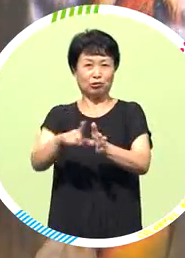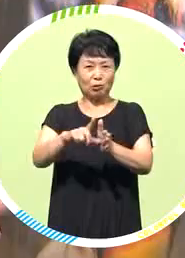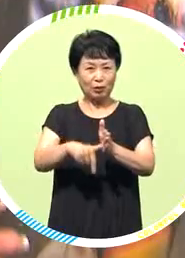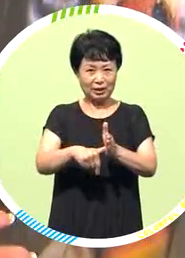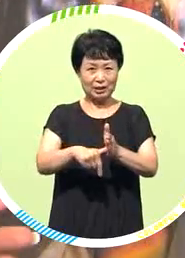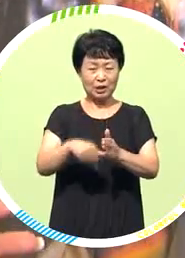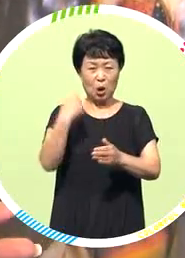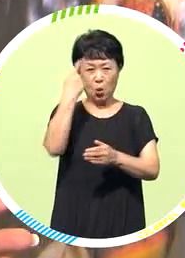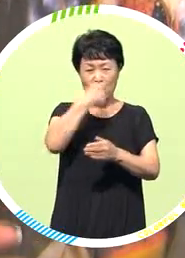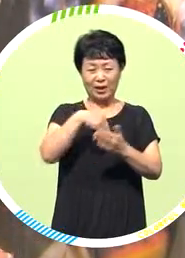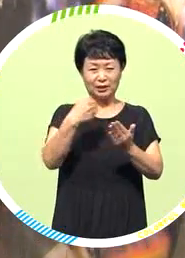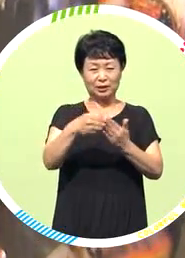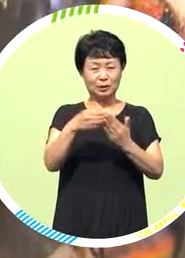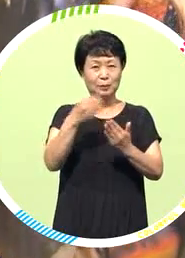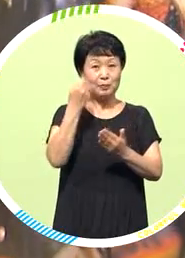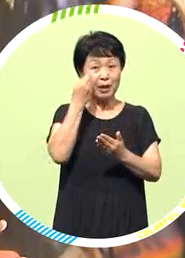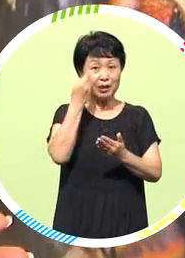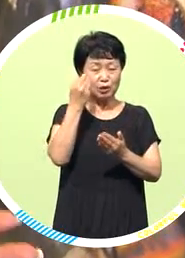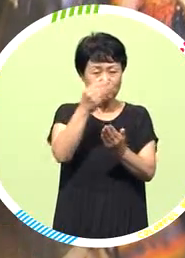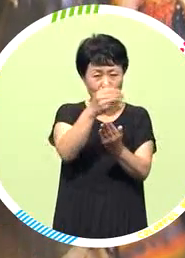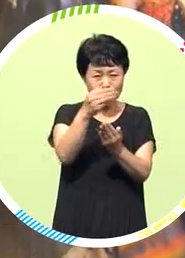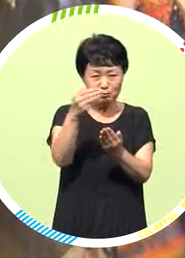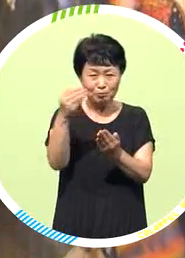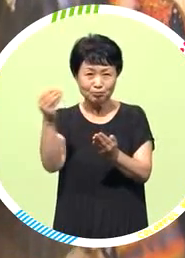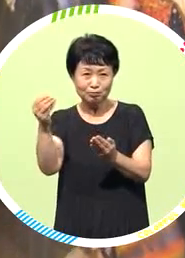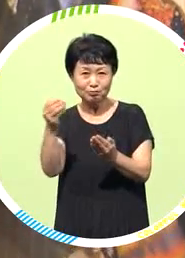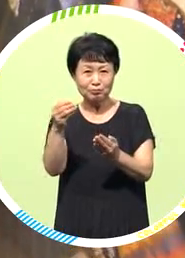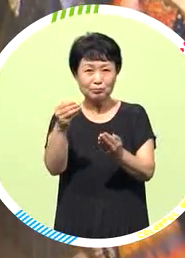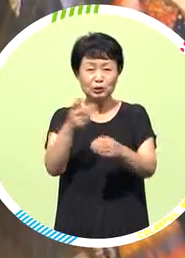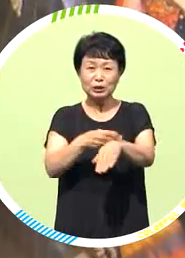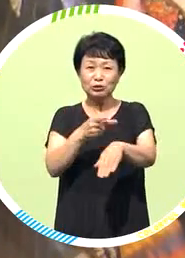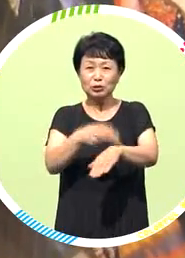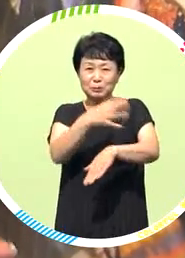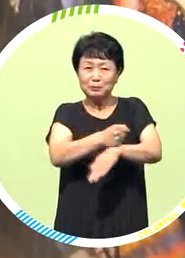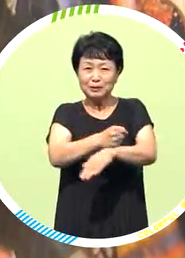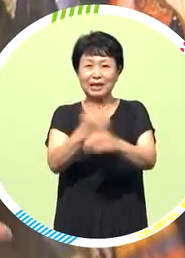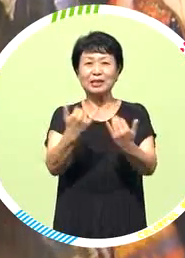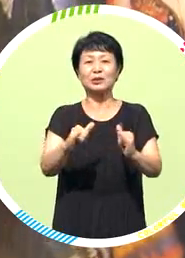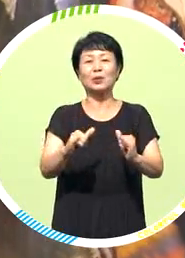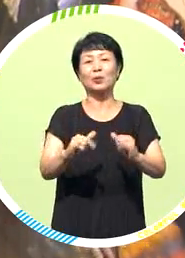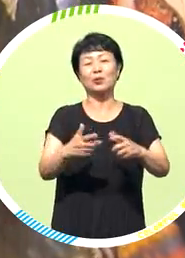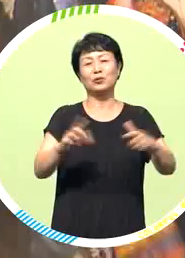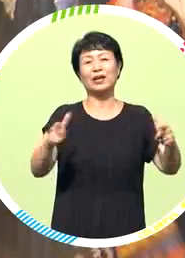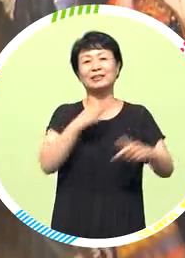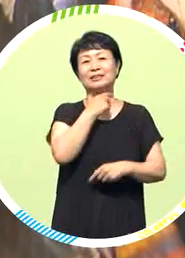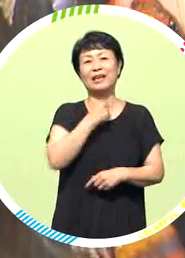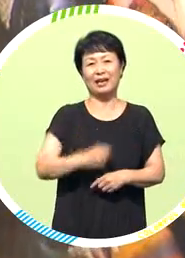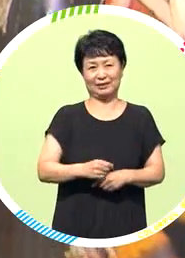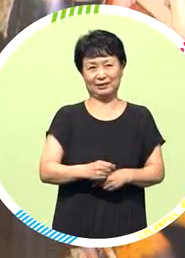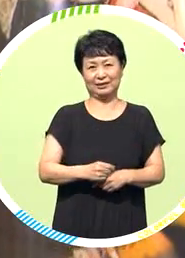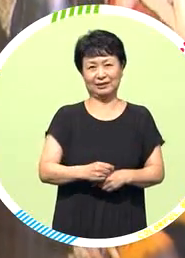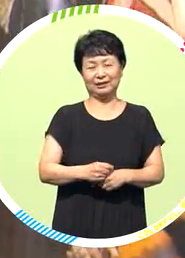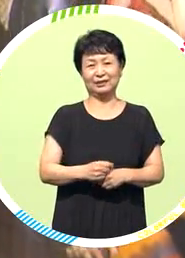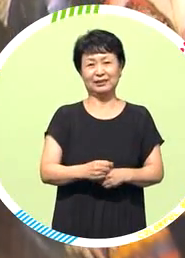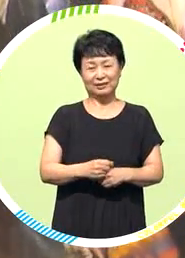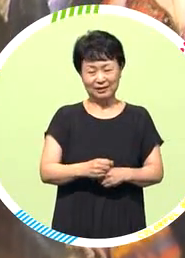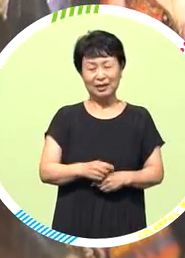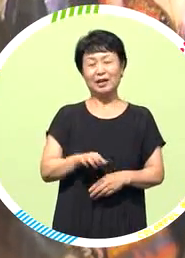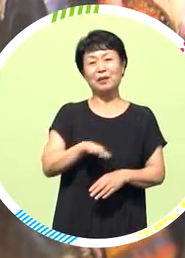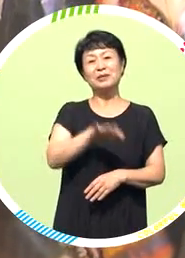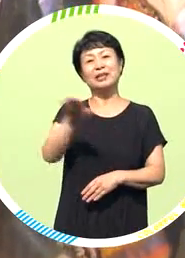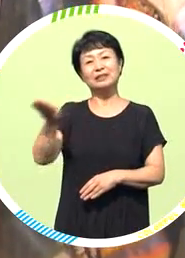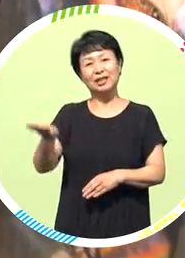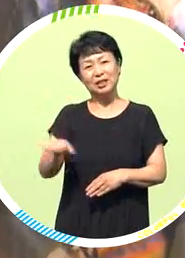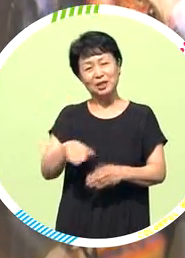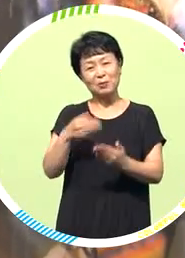会場で、する人たちを育てたい、うんうんうん、あとは皆さんにフェイスペインティングでオリンピック、パラリンピックに参